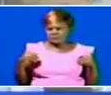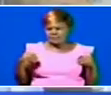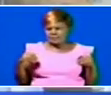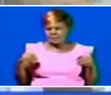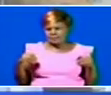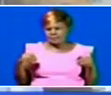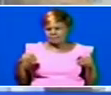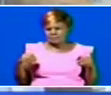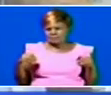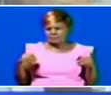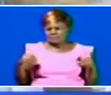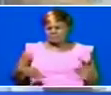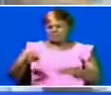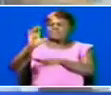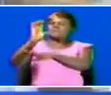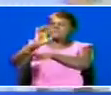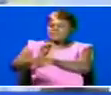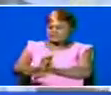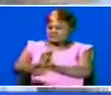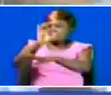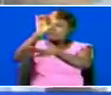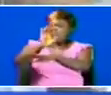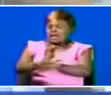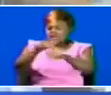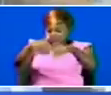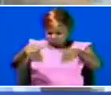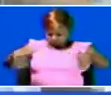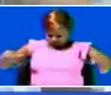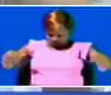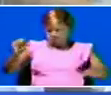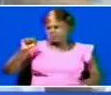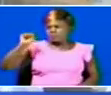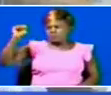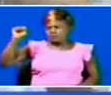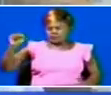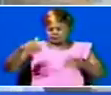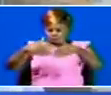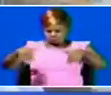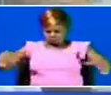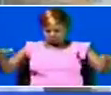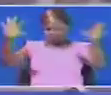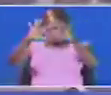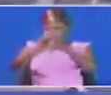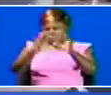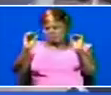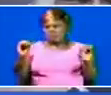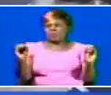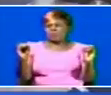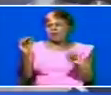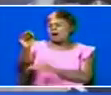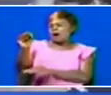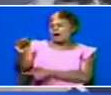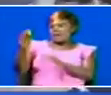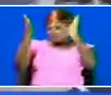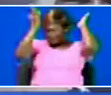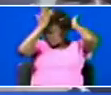ones. Kanisa inabaki kanisa. Siasa ni siasa. Hakuna wakati inashikana pamoja. Tunaomba tu